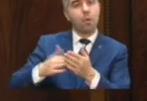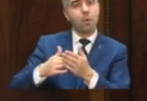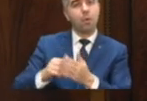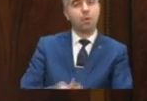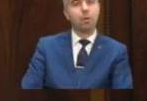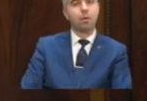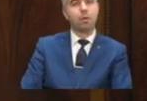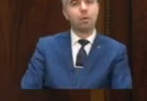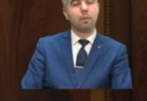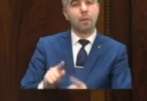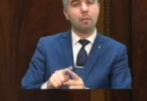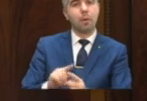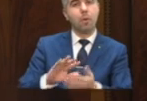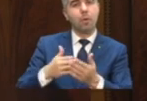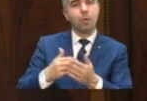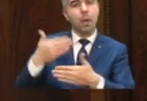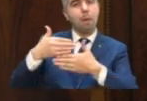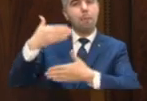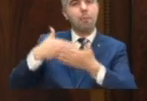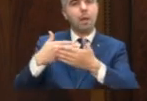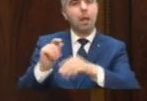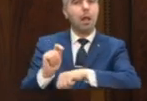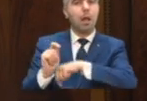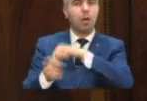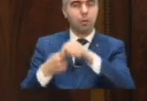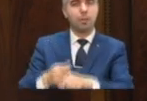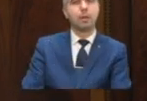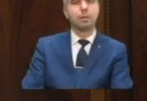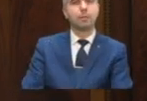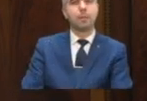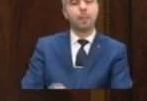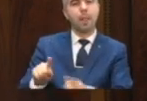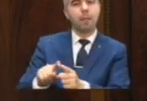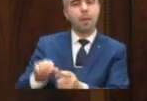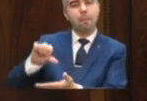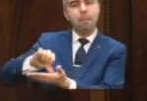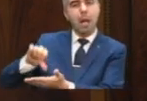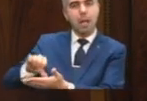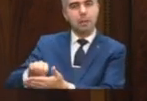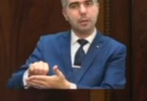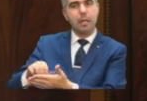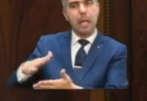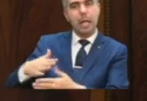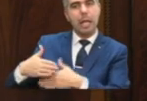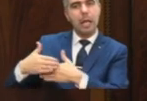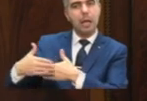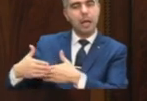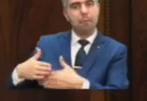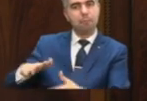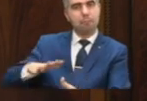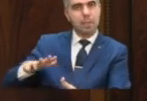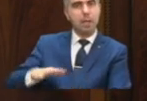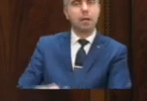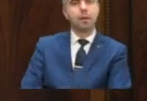هي في اتجاه البناء في العالم القروي ثم المراكز الصاعدة ثم السكن